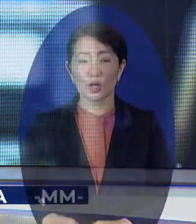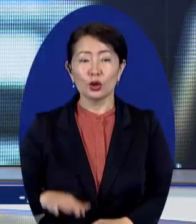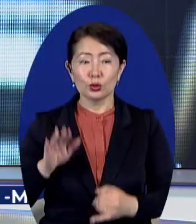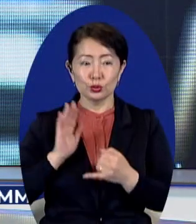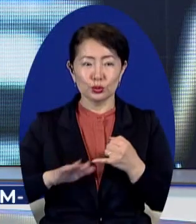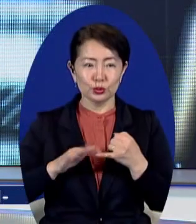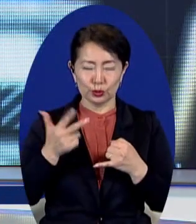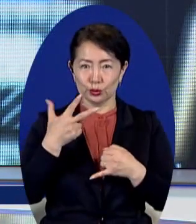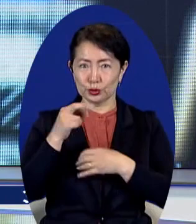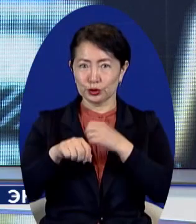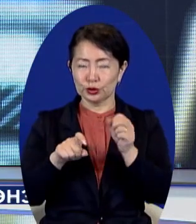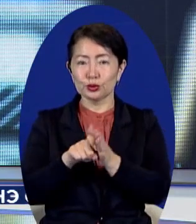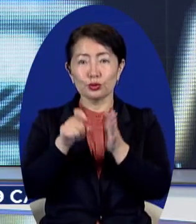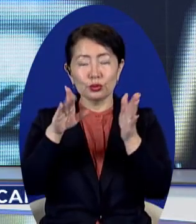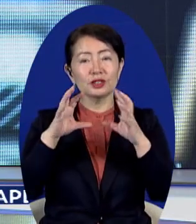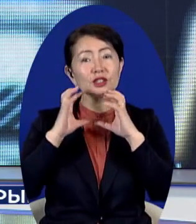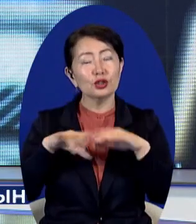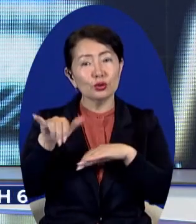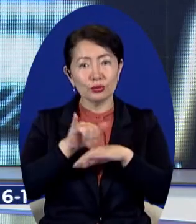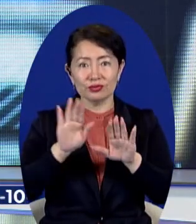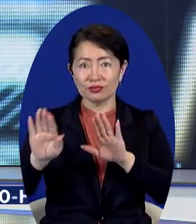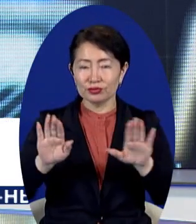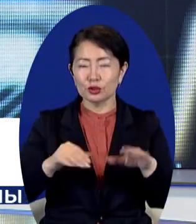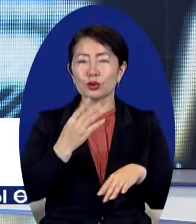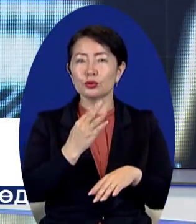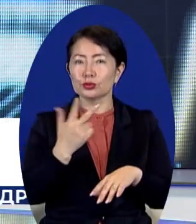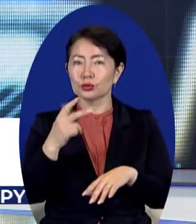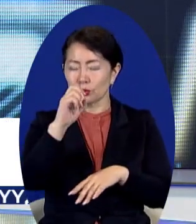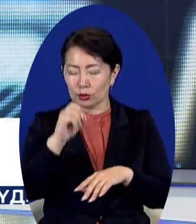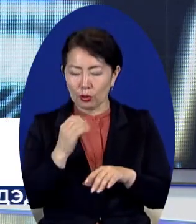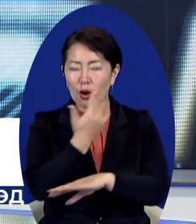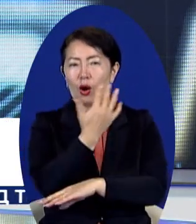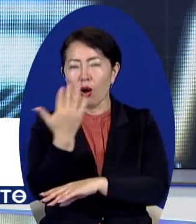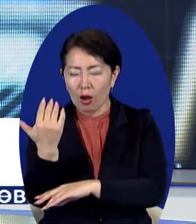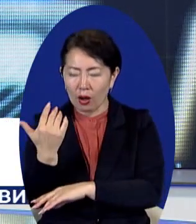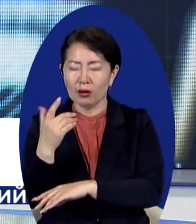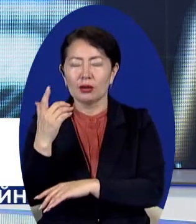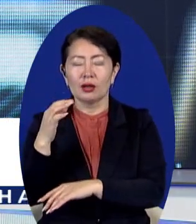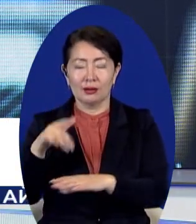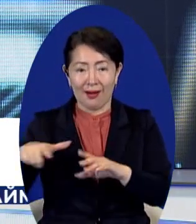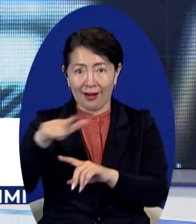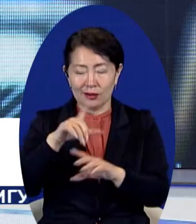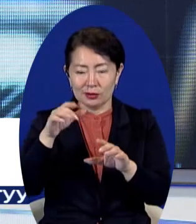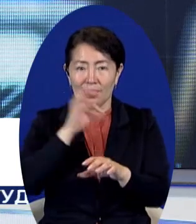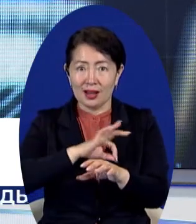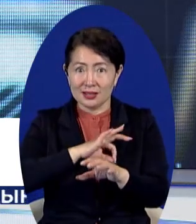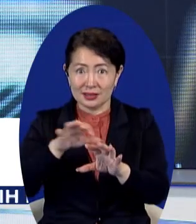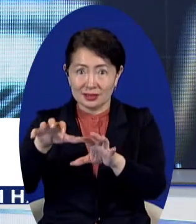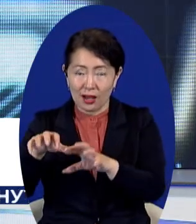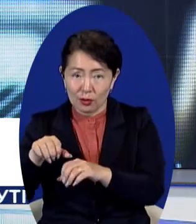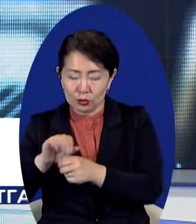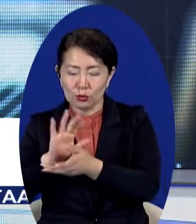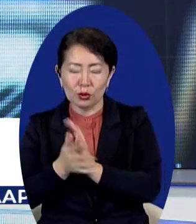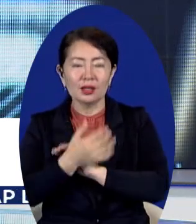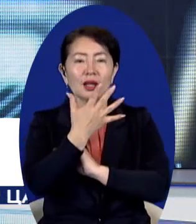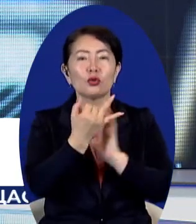Сүүлийн 30 жилд дэлхийн улс орнуудын 43% нь ойн эзлэх хэмжээг бууруулж ашигласан бол 57% нь нэмэгдүүлжээ.